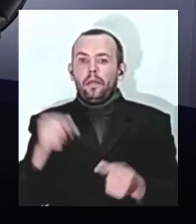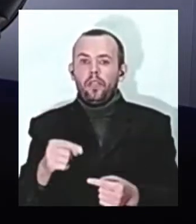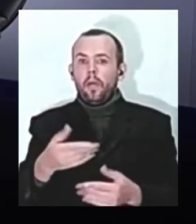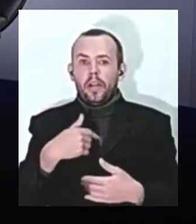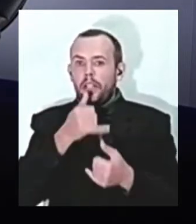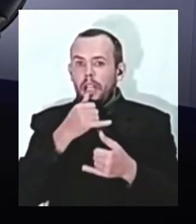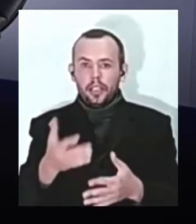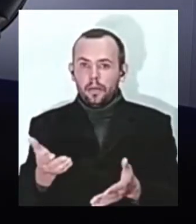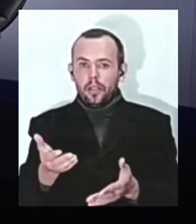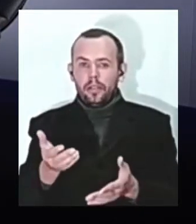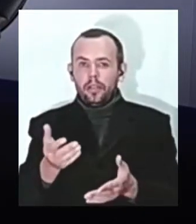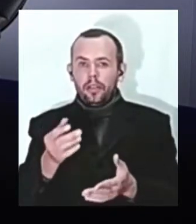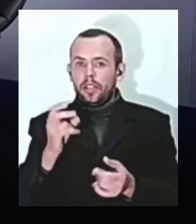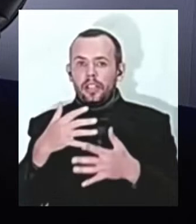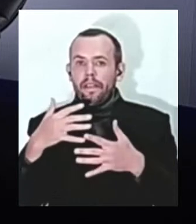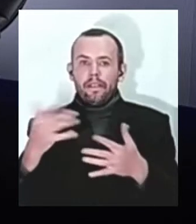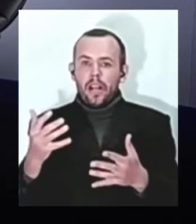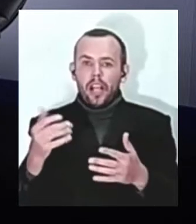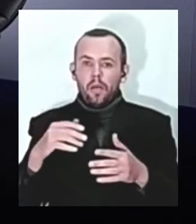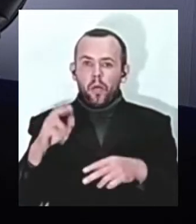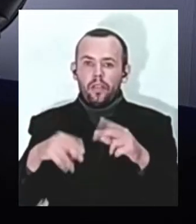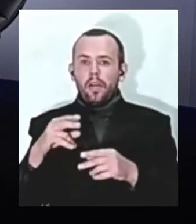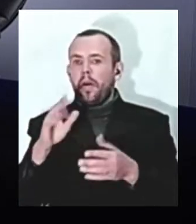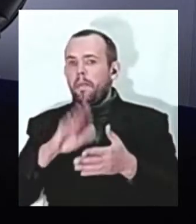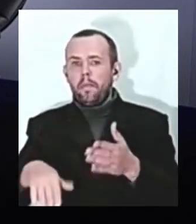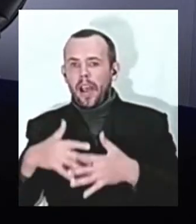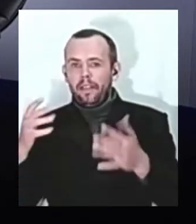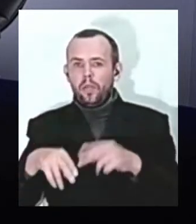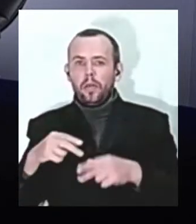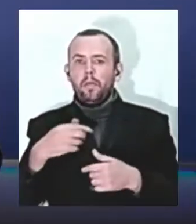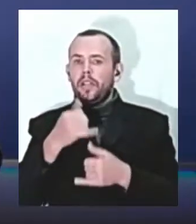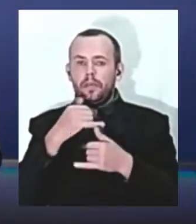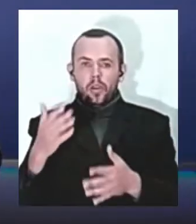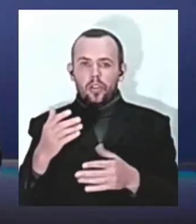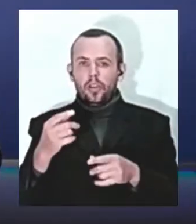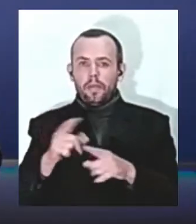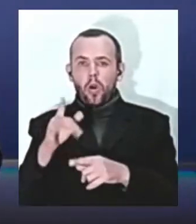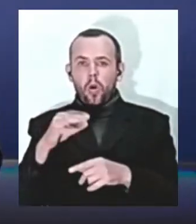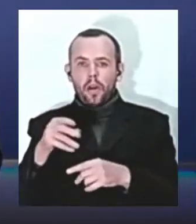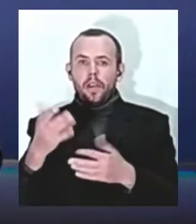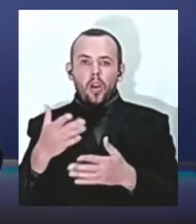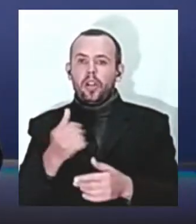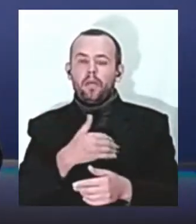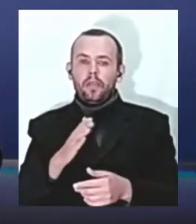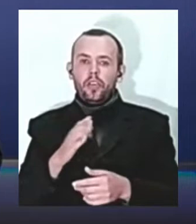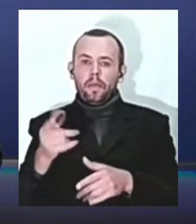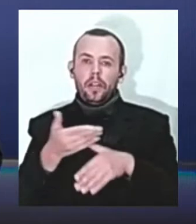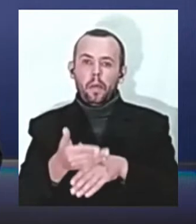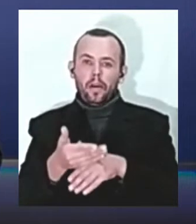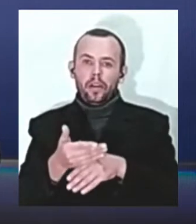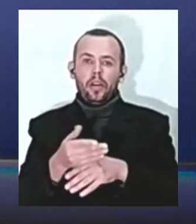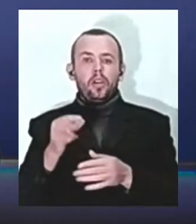з великим будівництвом, без великого будівництва, ми не зможемо допомогти громадам, які не бажають, щоб їм допомагали. Тому ми